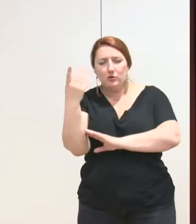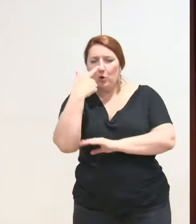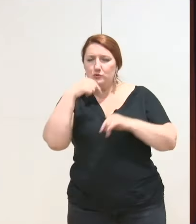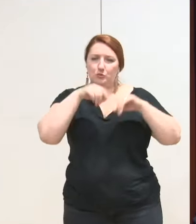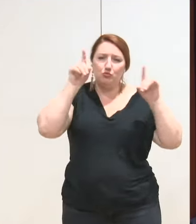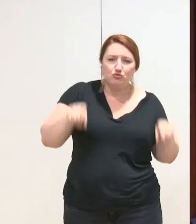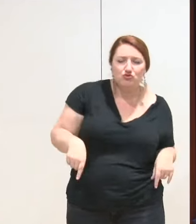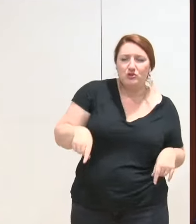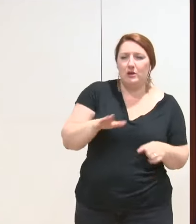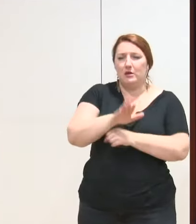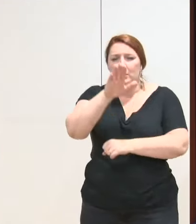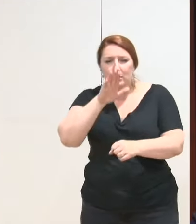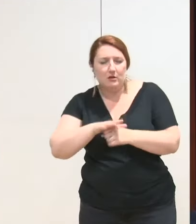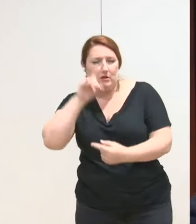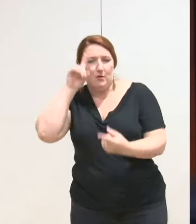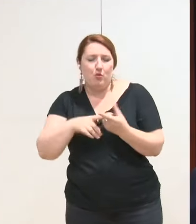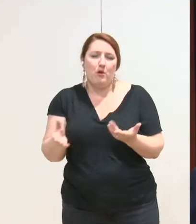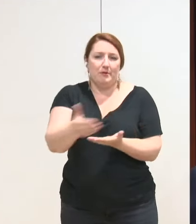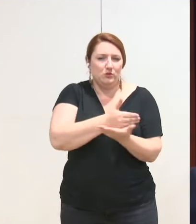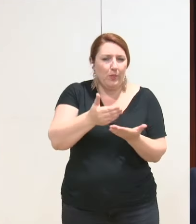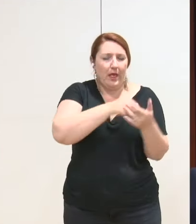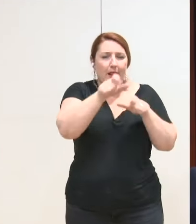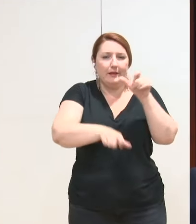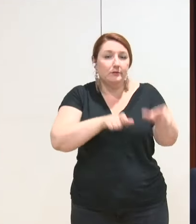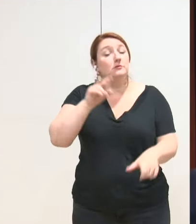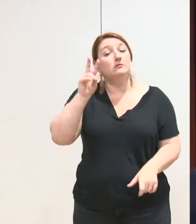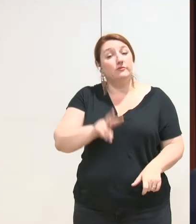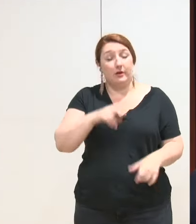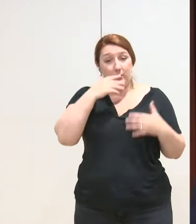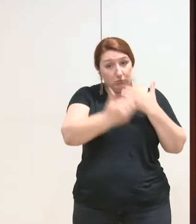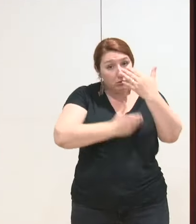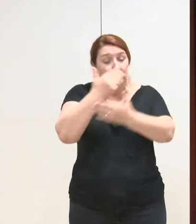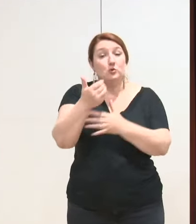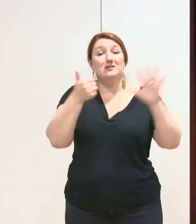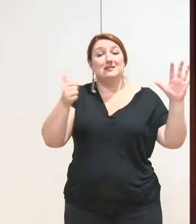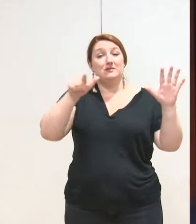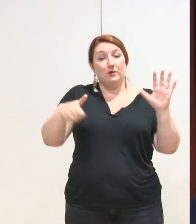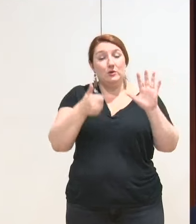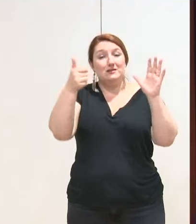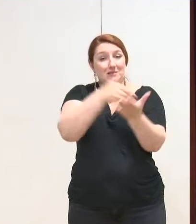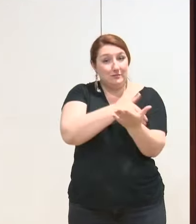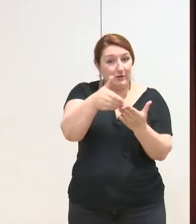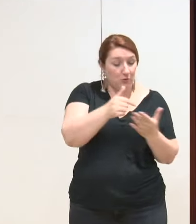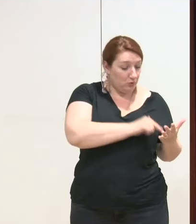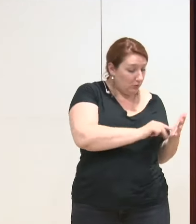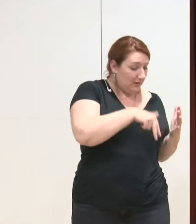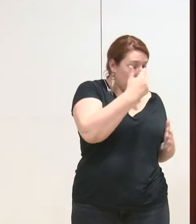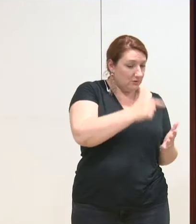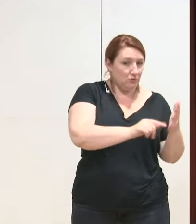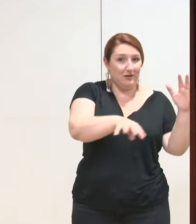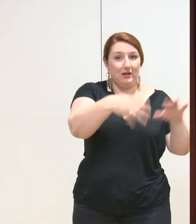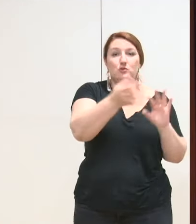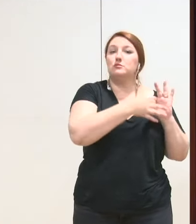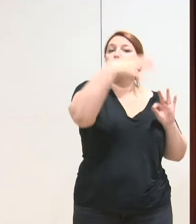personnel et on constate en effet une progression de 66 entre le compte administratif 2013 et celui de